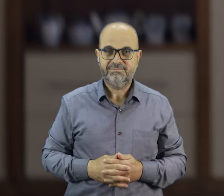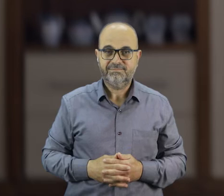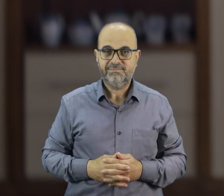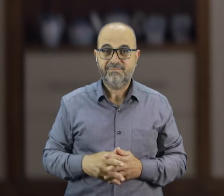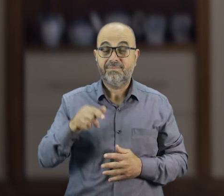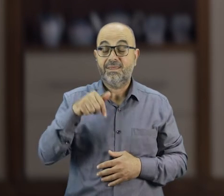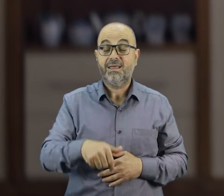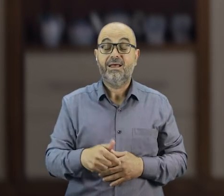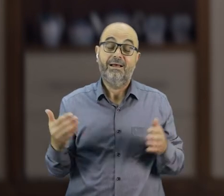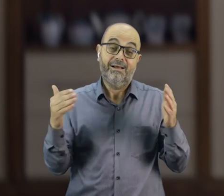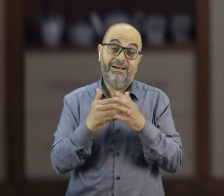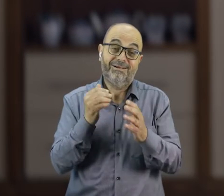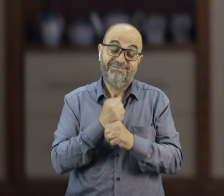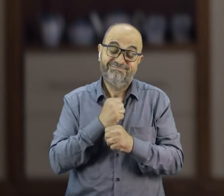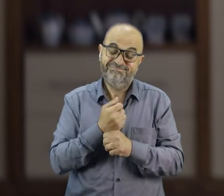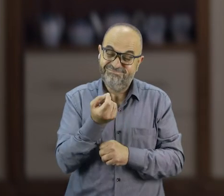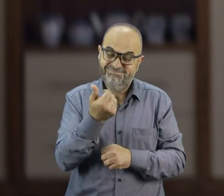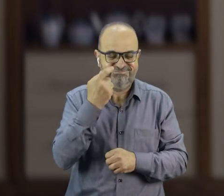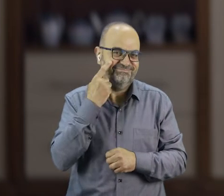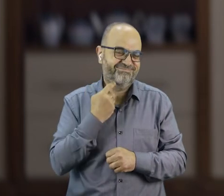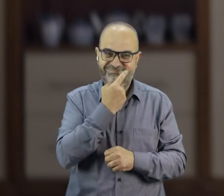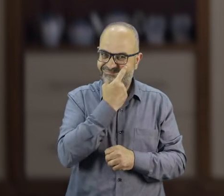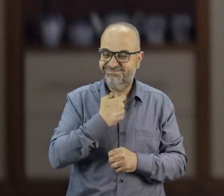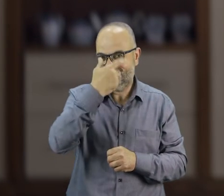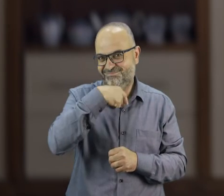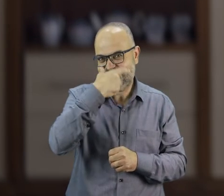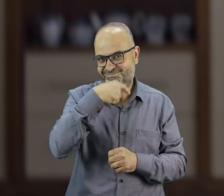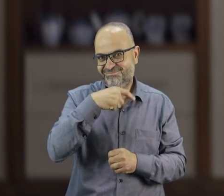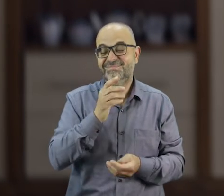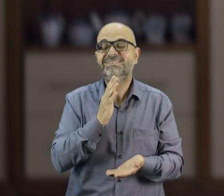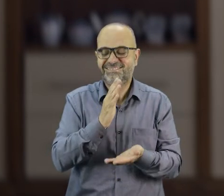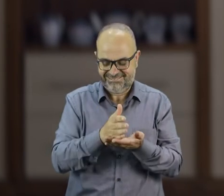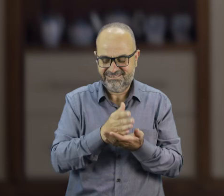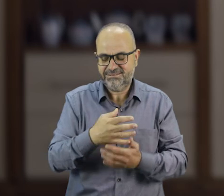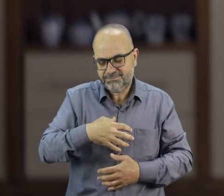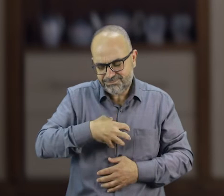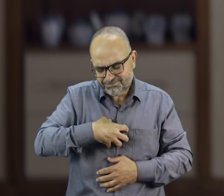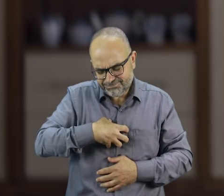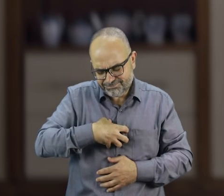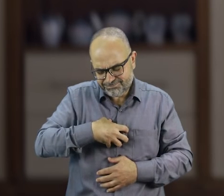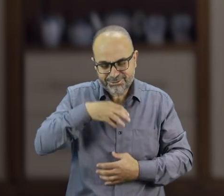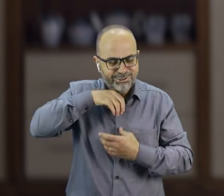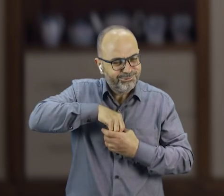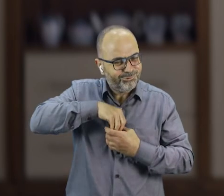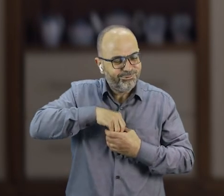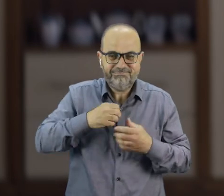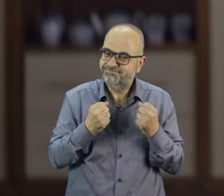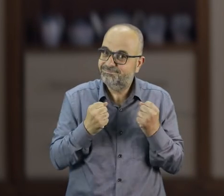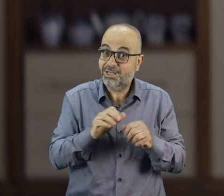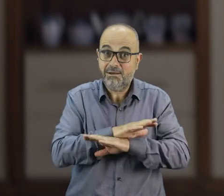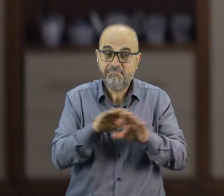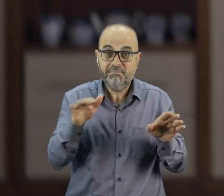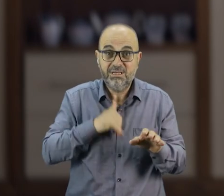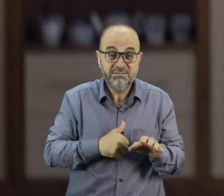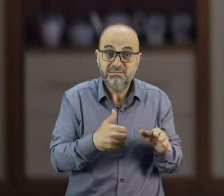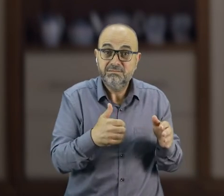نهاية هذا المشوار تخلينيش أعيط لأنه كتير حازز في نفسي، إني كأي